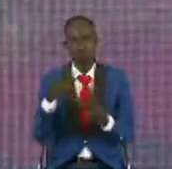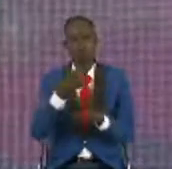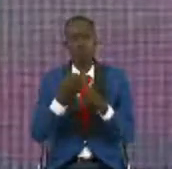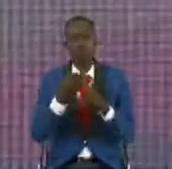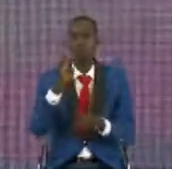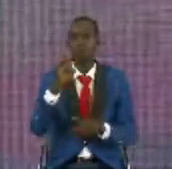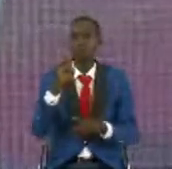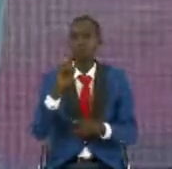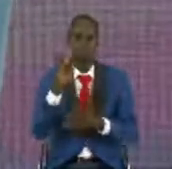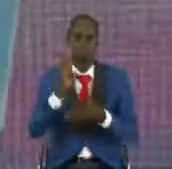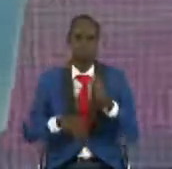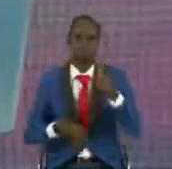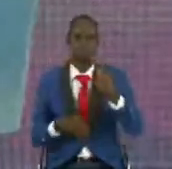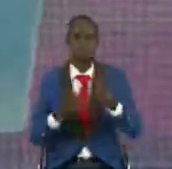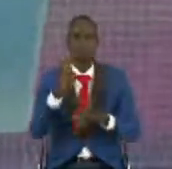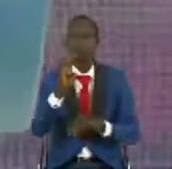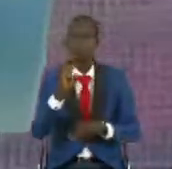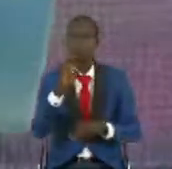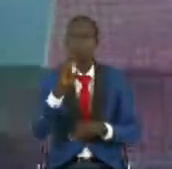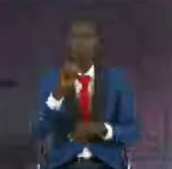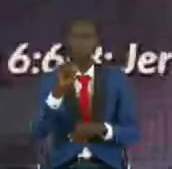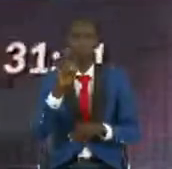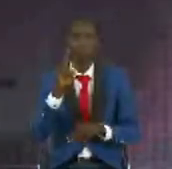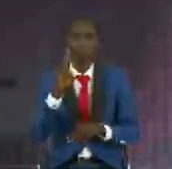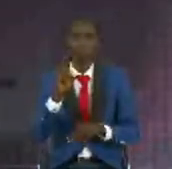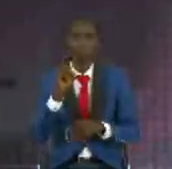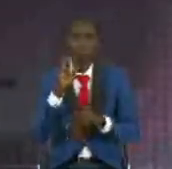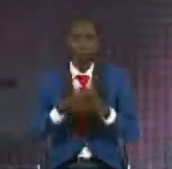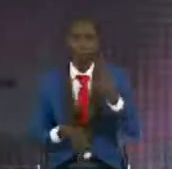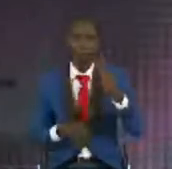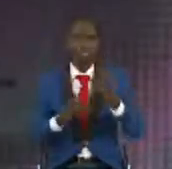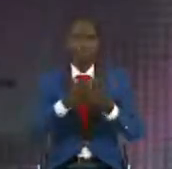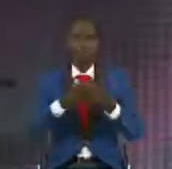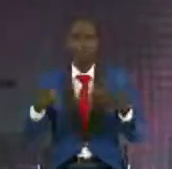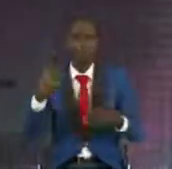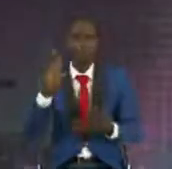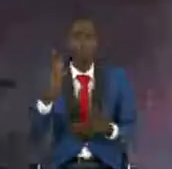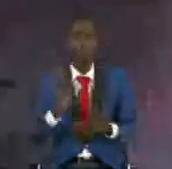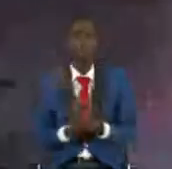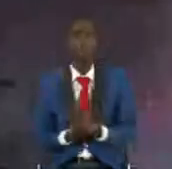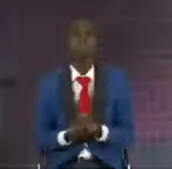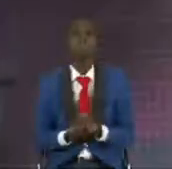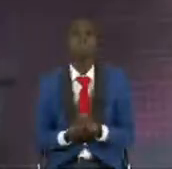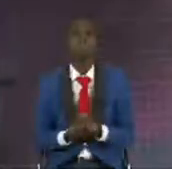Écritures. Exode 6, verset 3. Exode 6, verset 6.